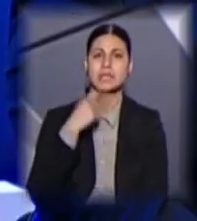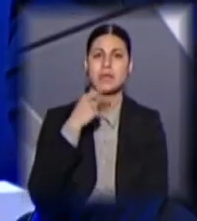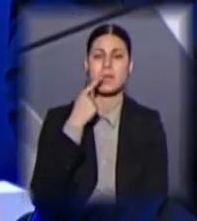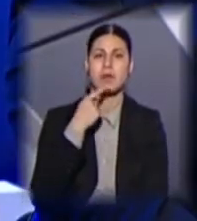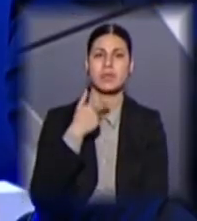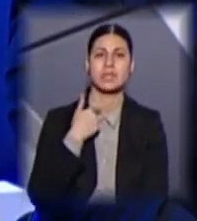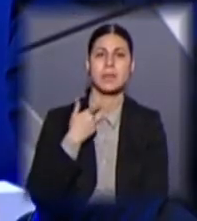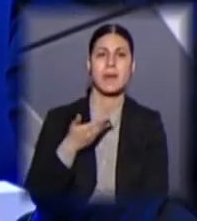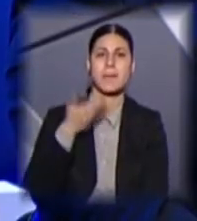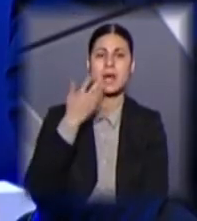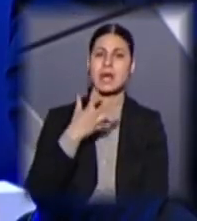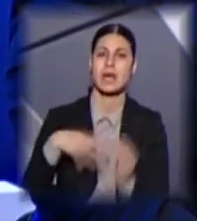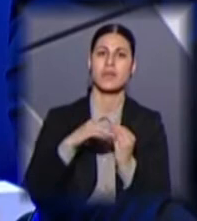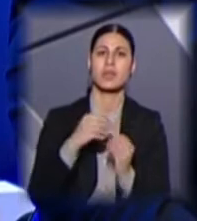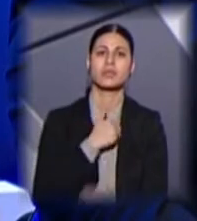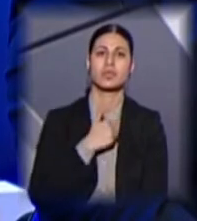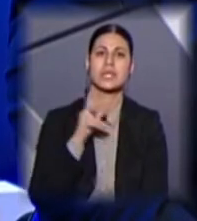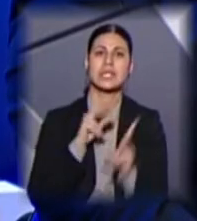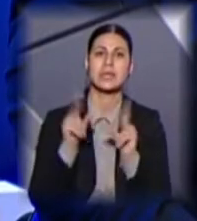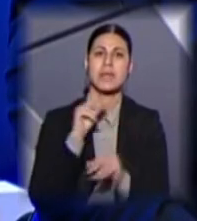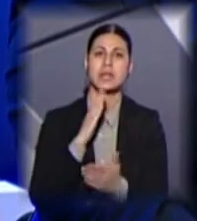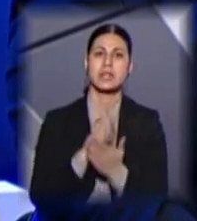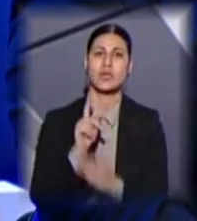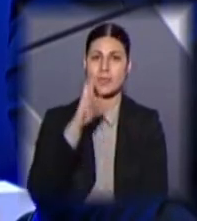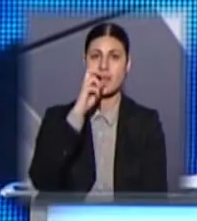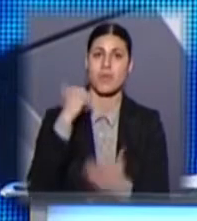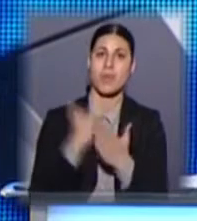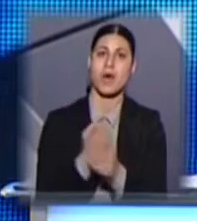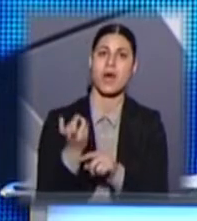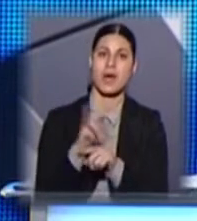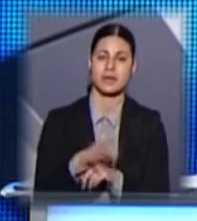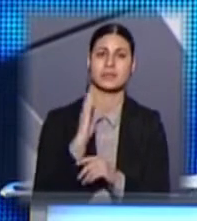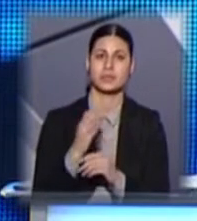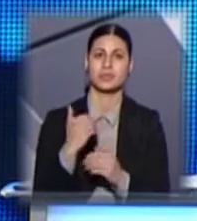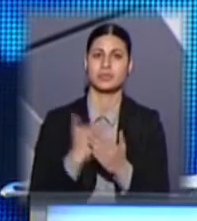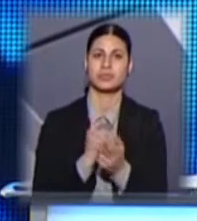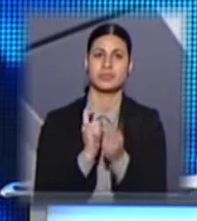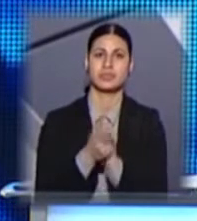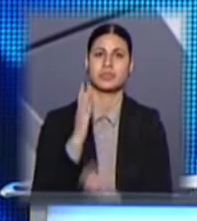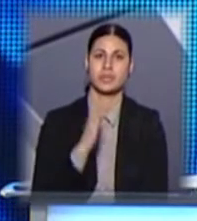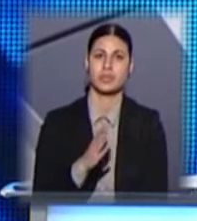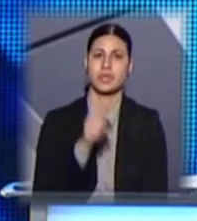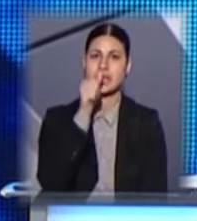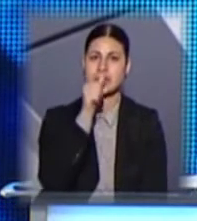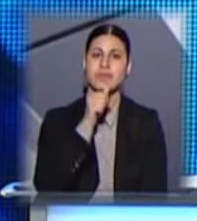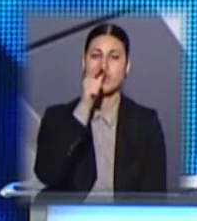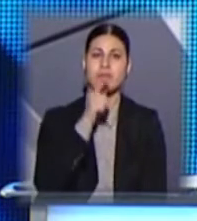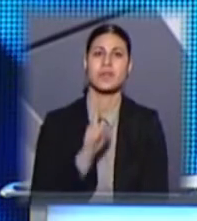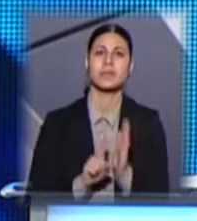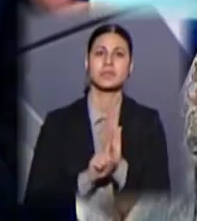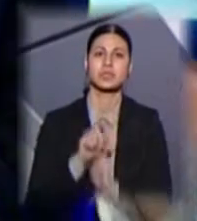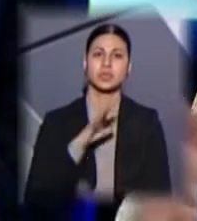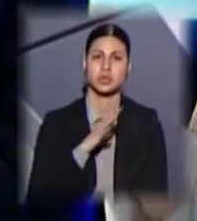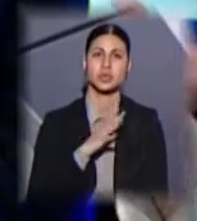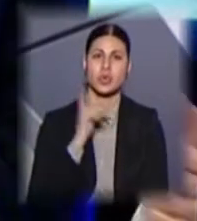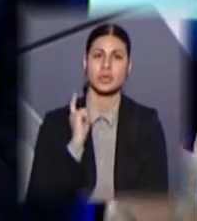ხმამაღლა, ყველას ჰქონდა იმედი, რომ აი ეს შეცდომები გამოსწორდებოდა პირველი რამდენიმე თვის განმავლობაში, თითქოს იყო ნიშნები